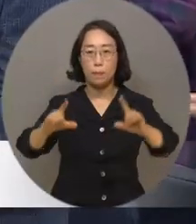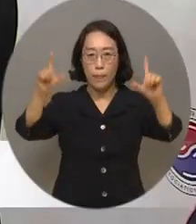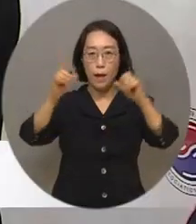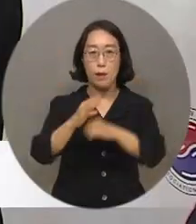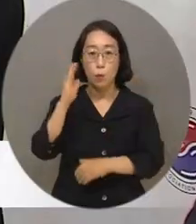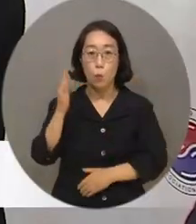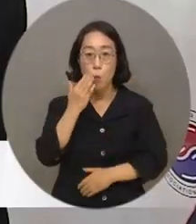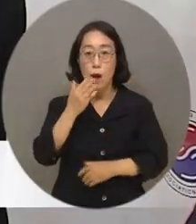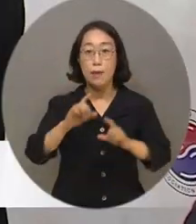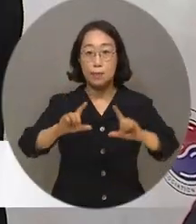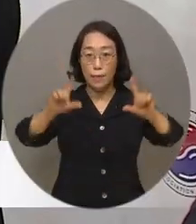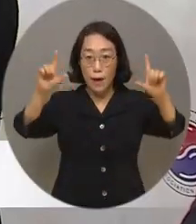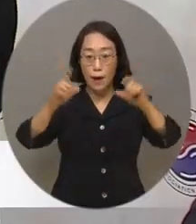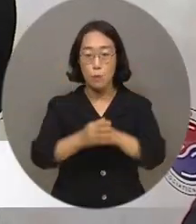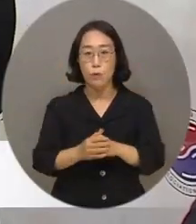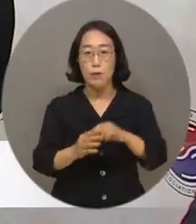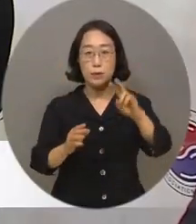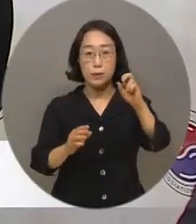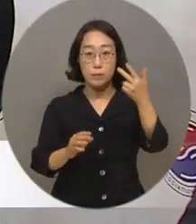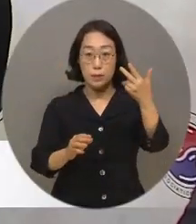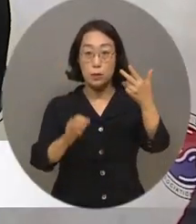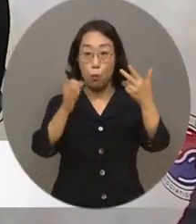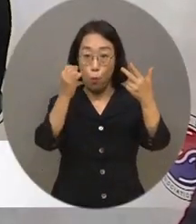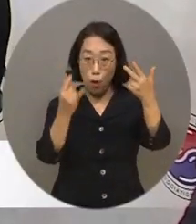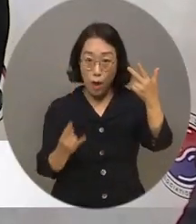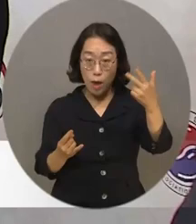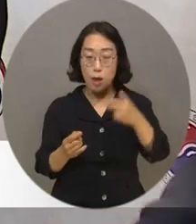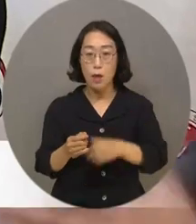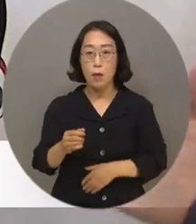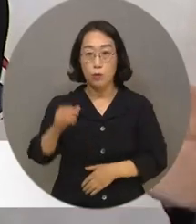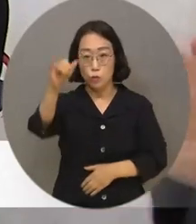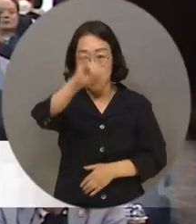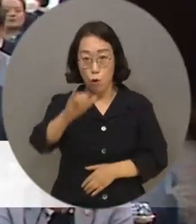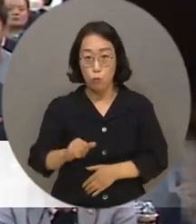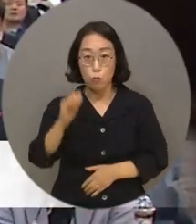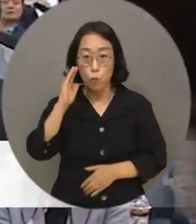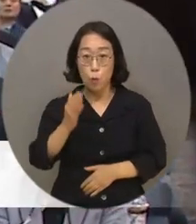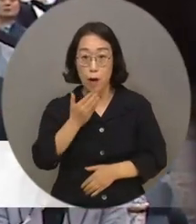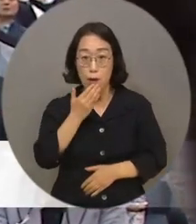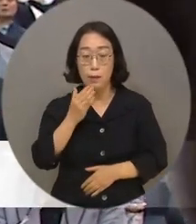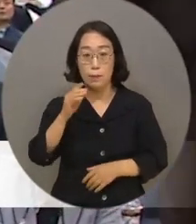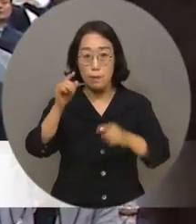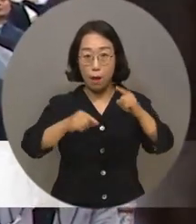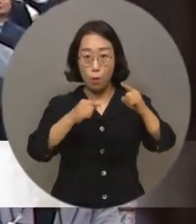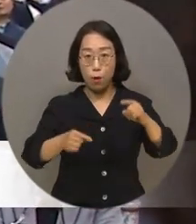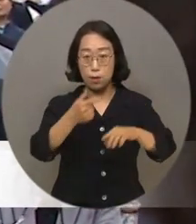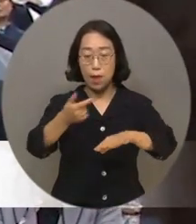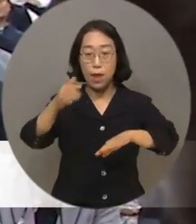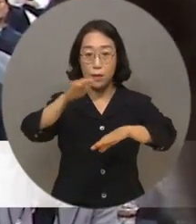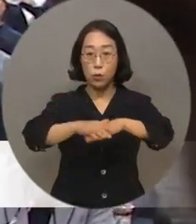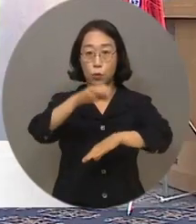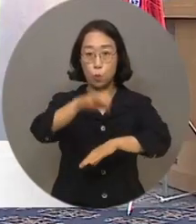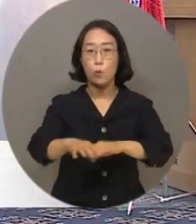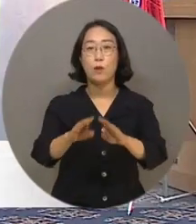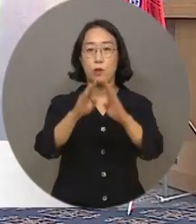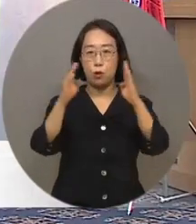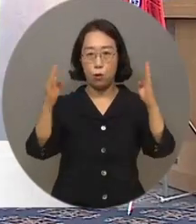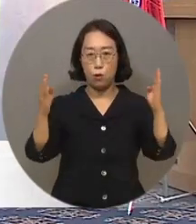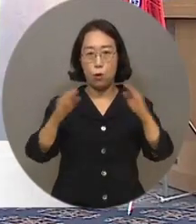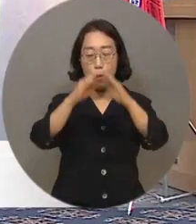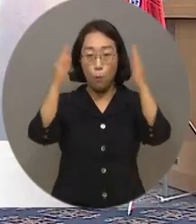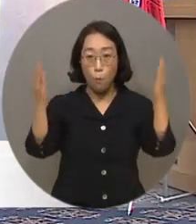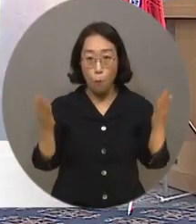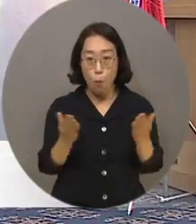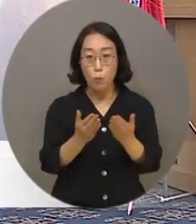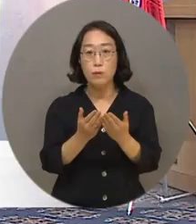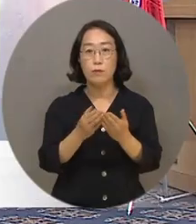농아인의 날을 기념해 올해로 27번째 열리는 전국 농아인 대회가 지난 2일 대전에서 개최됐습니다. 모든